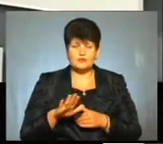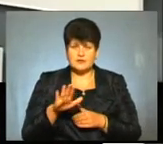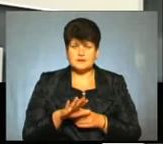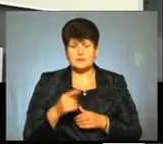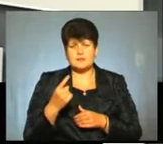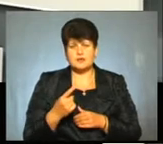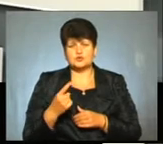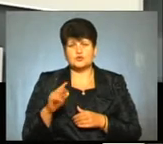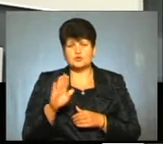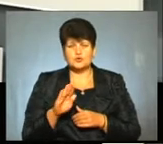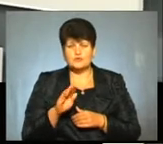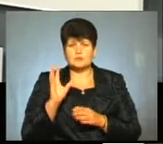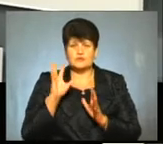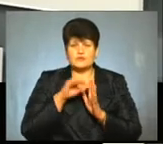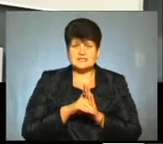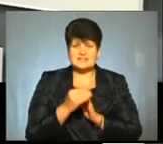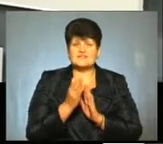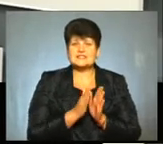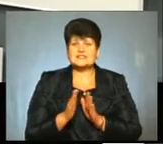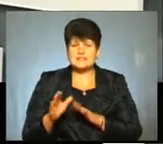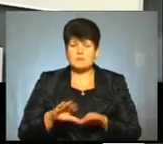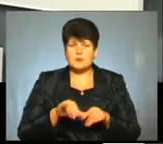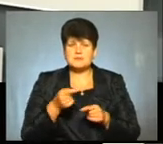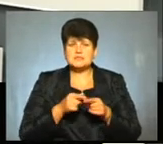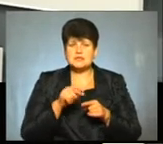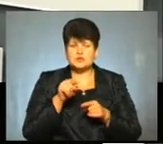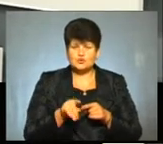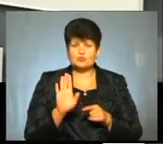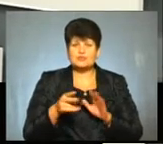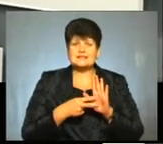будуть 31 жовтня внесені в систему. І після того